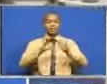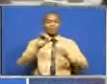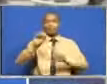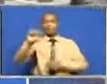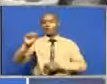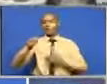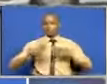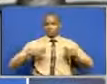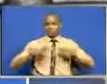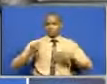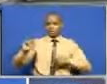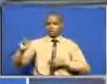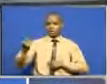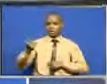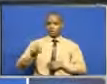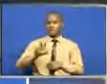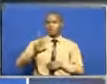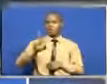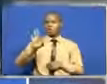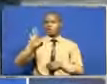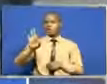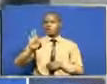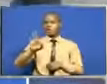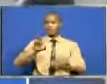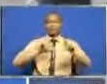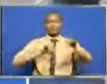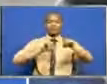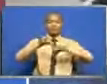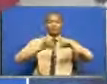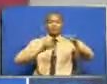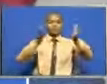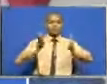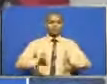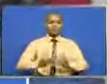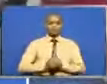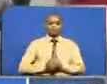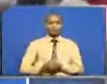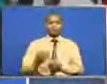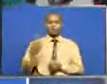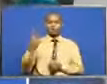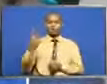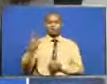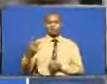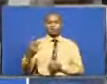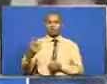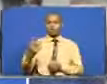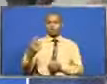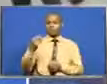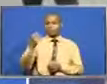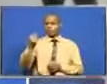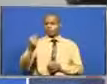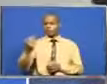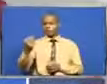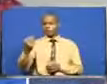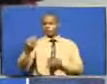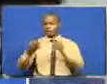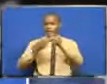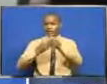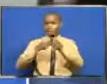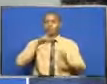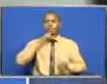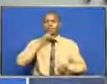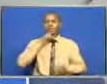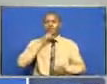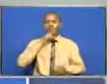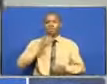huku 22 wakiwa raia wa kigeni. Waathiriwa 458 ni wa kiume, huku 269 wakiwa wa